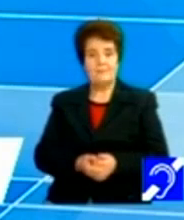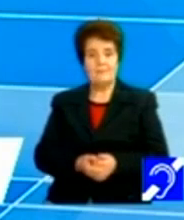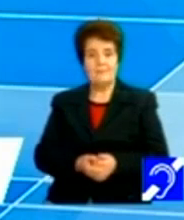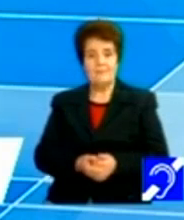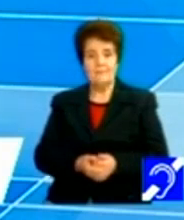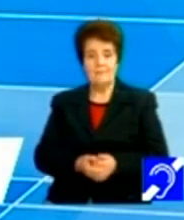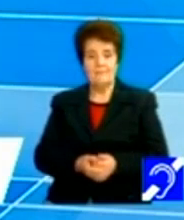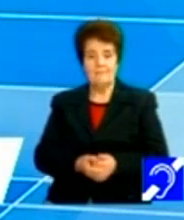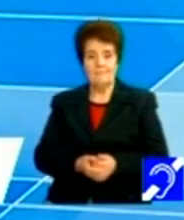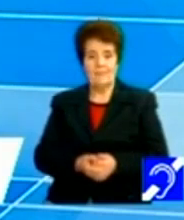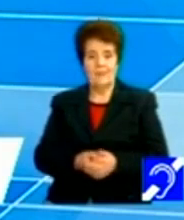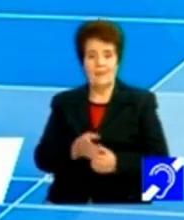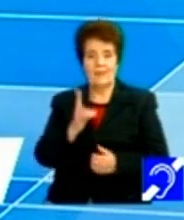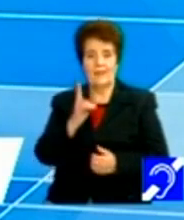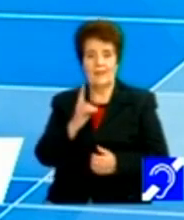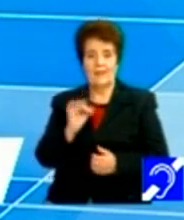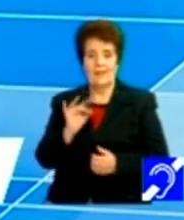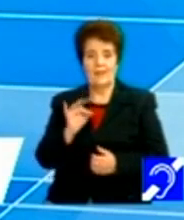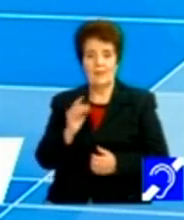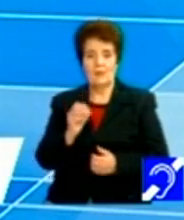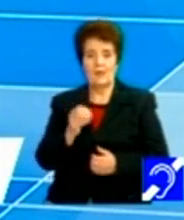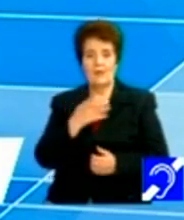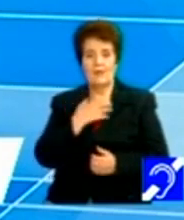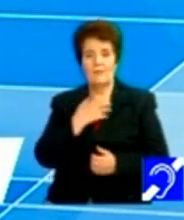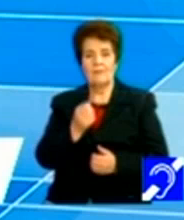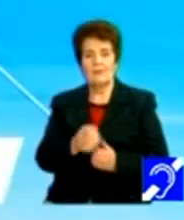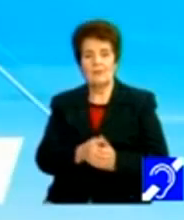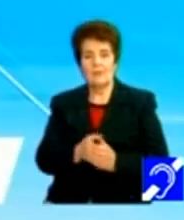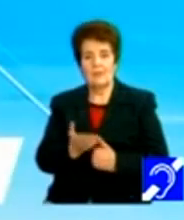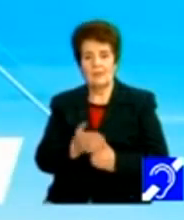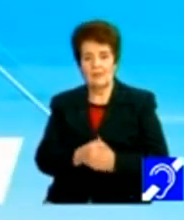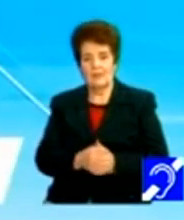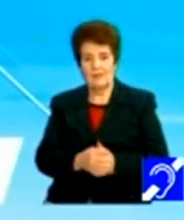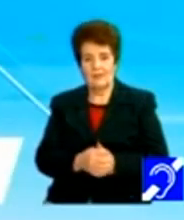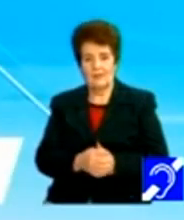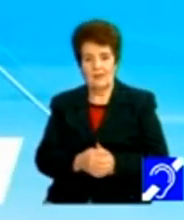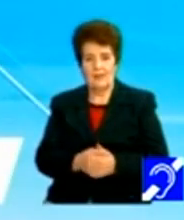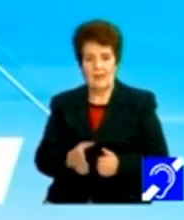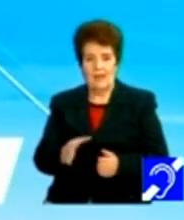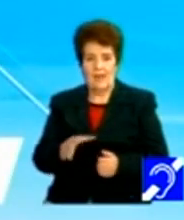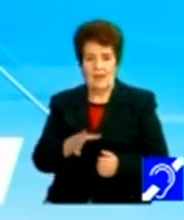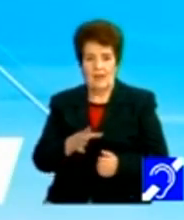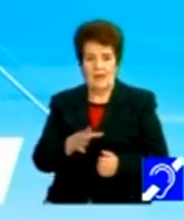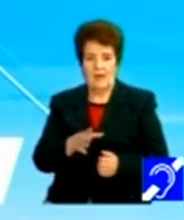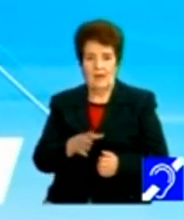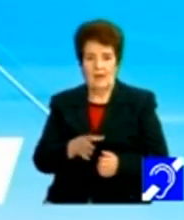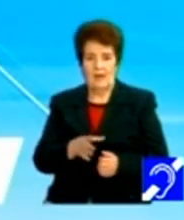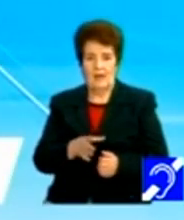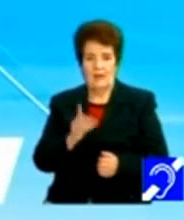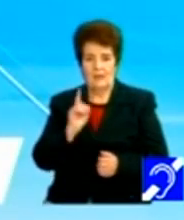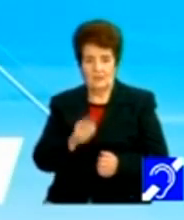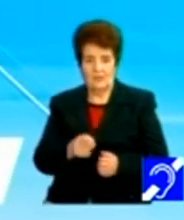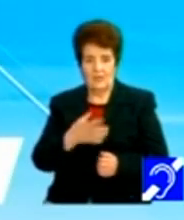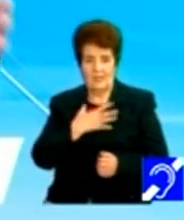Domnul Chirtoacă, cea mai mare dificultate pe care ați trecut? Am cea mai